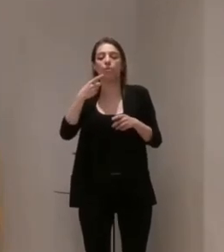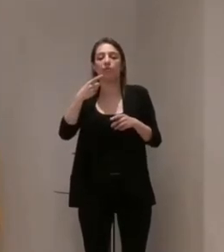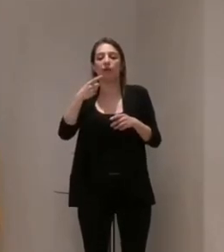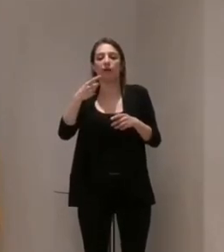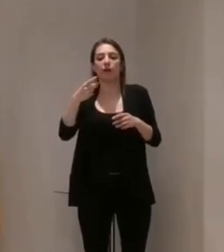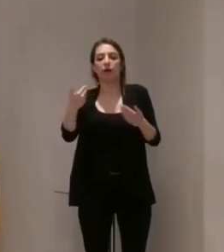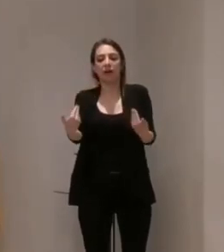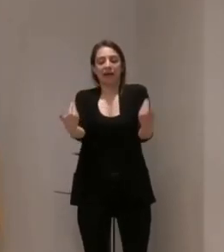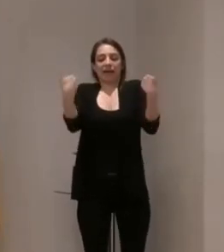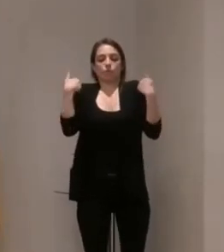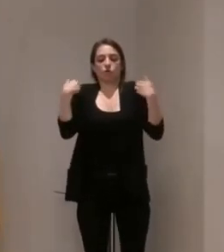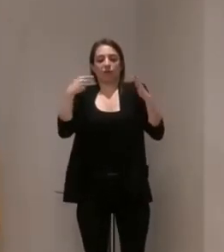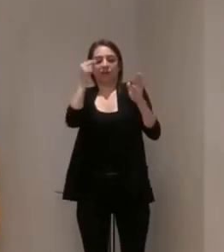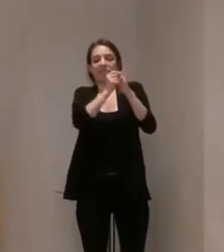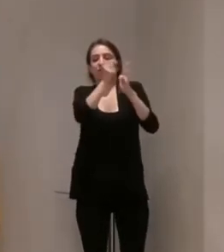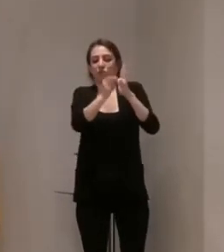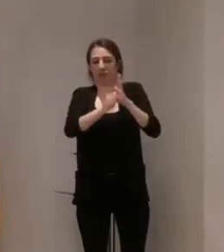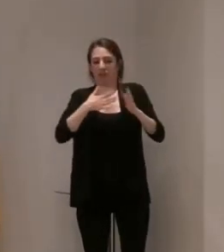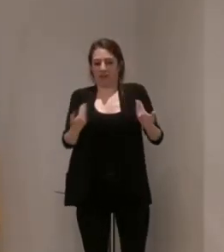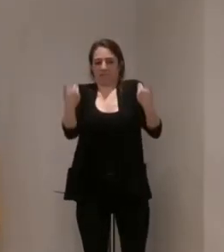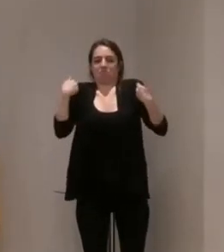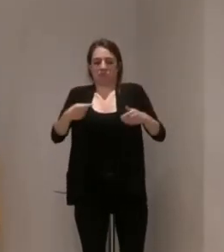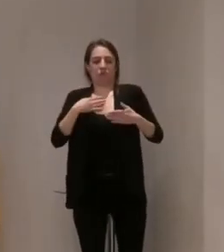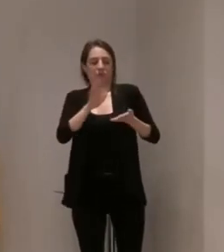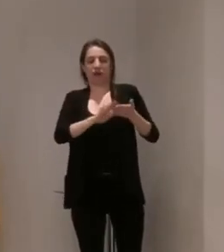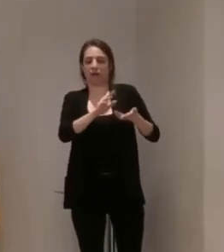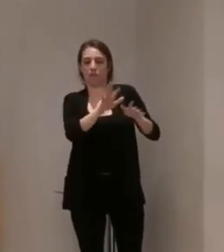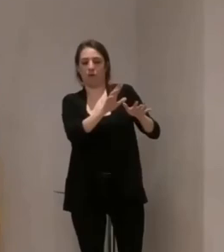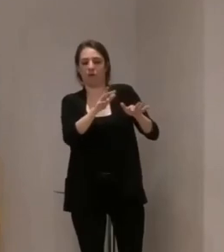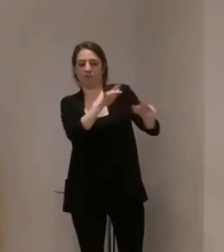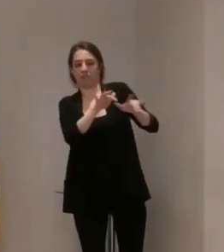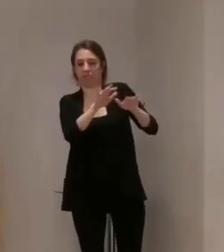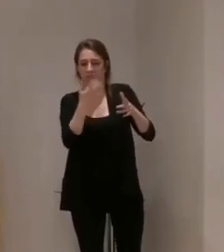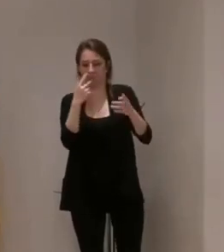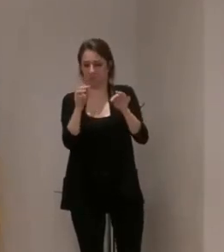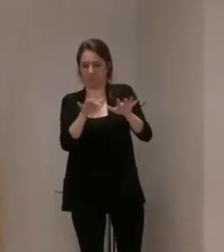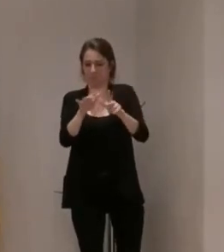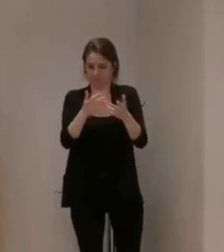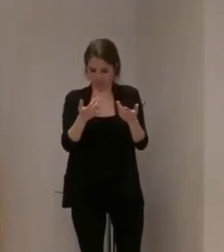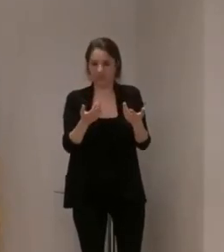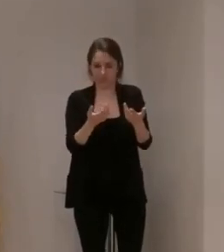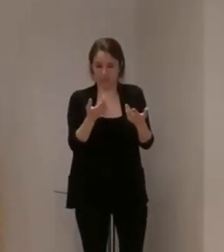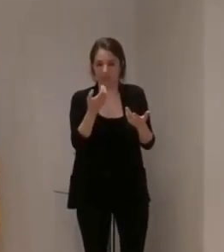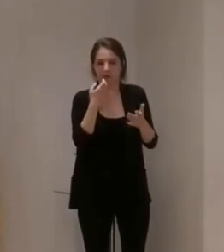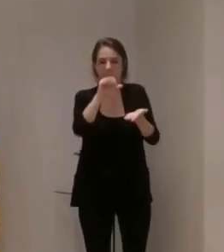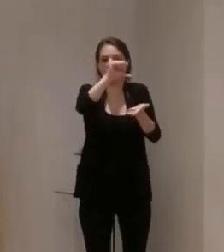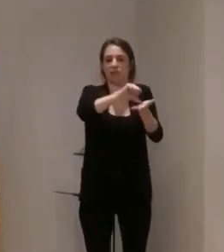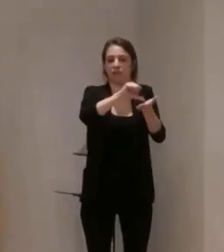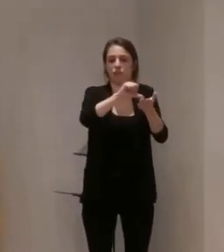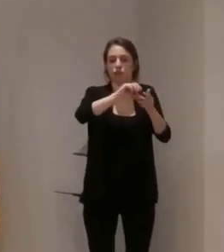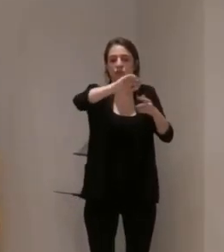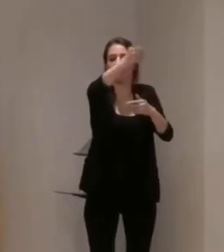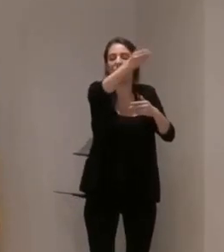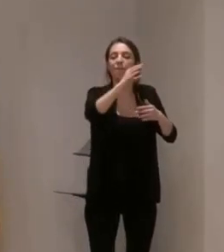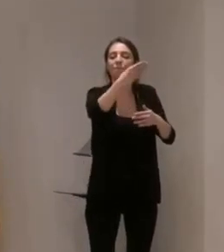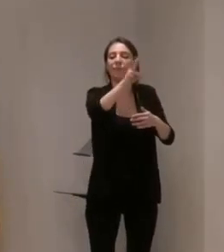és molt necessari que segueixi sent comissaria, cosa que no és veritat, perquè allà no hi tenen res i la central tenen a la Verneda, un